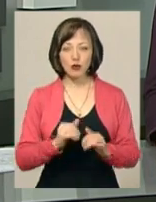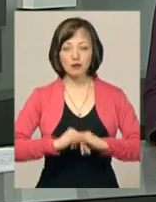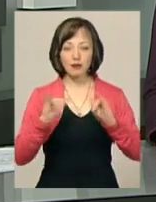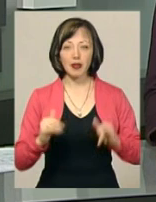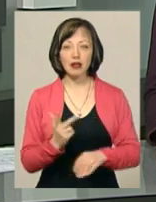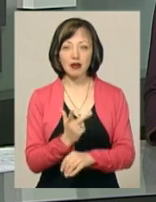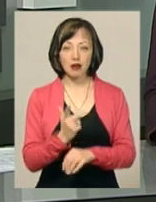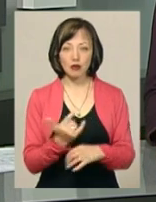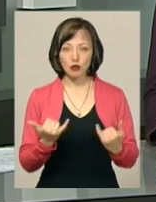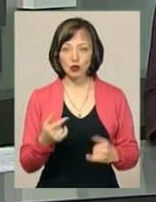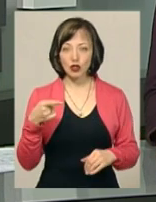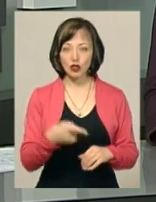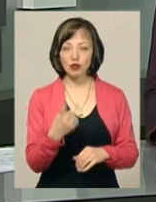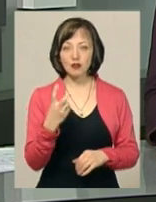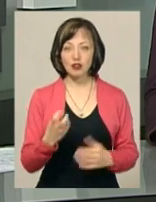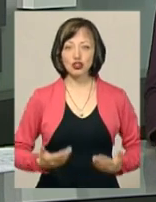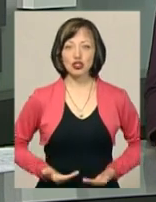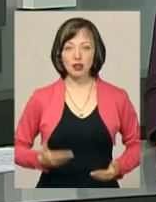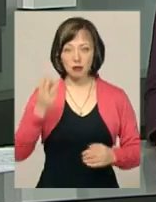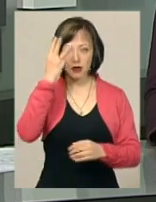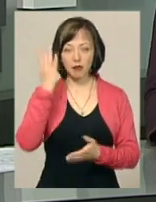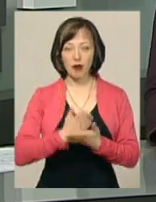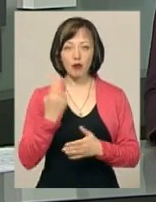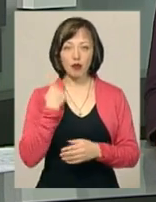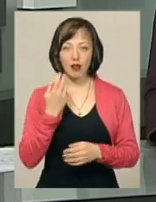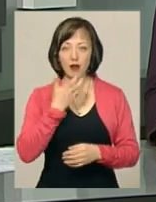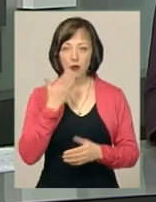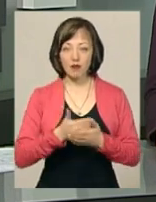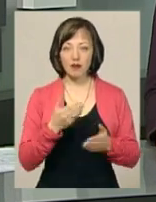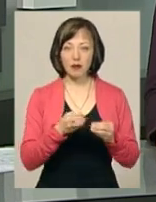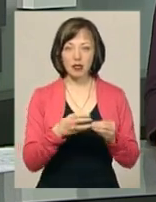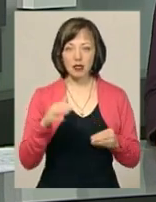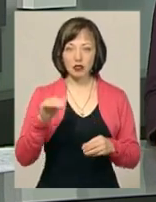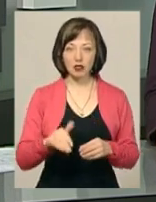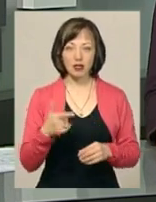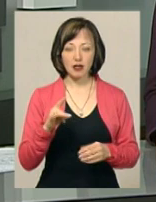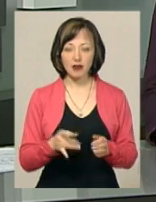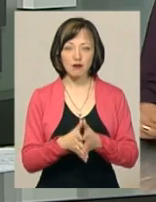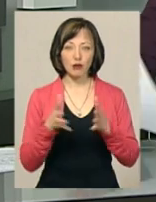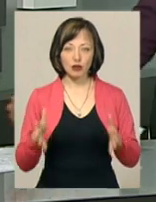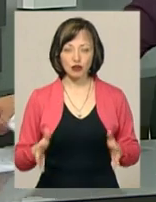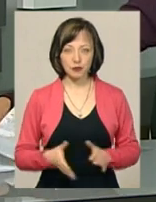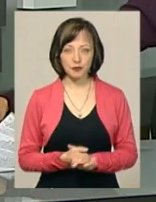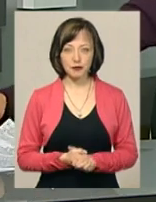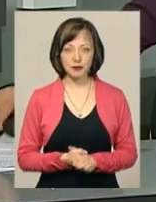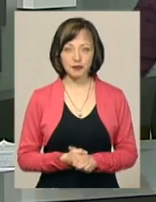сьогодні майже 1200 жителів обласного центру мають борги за тепло від 15 тисяч гривень і більше.